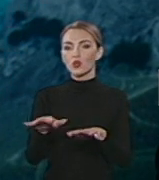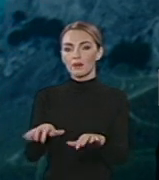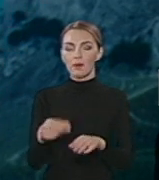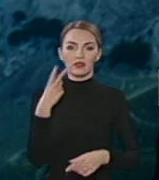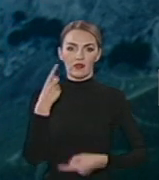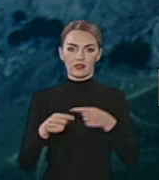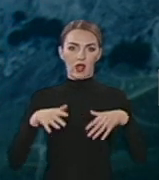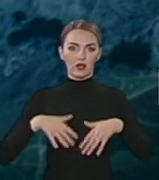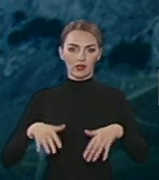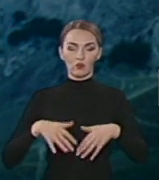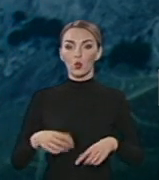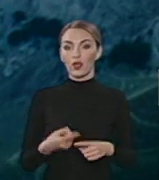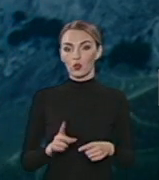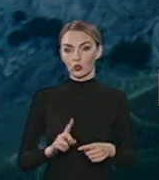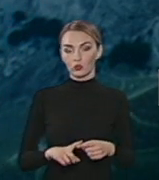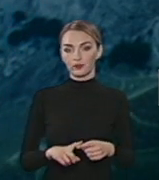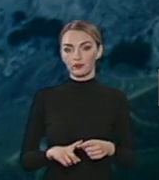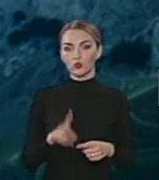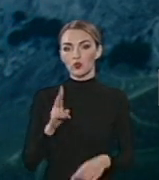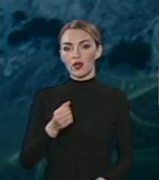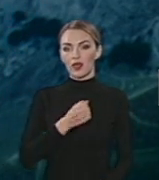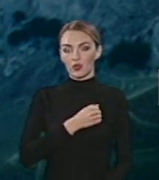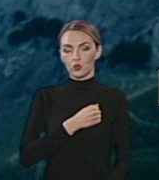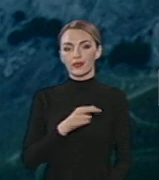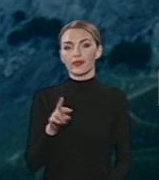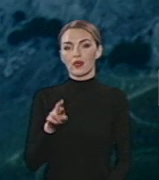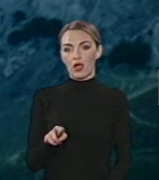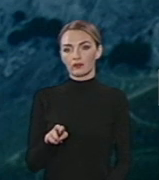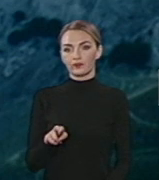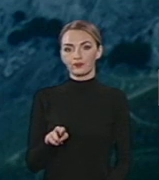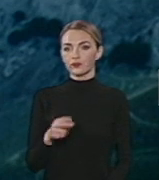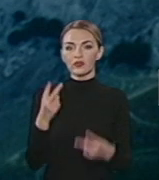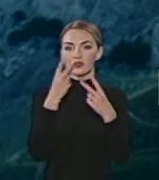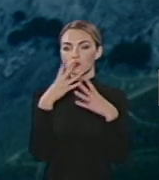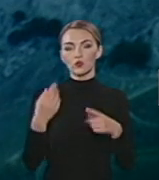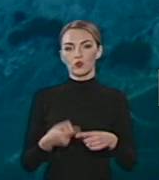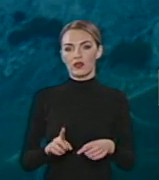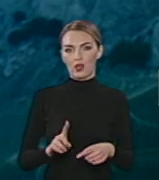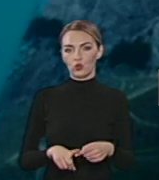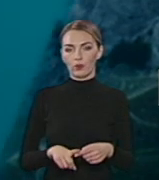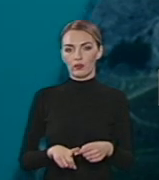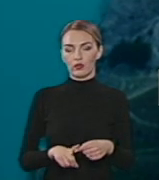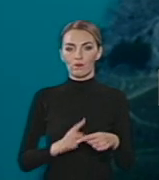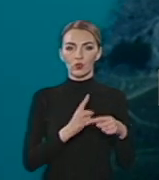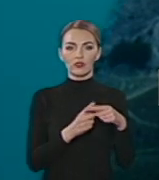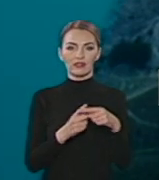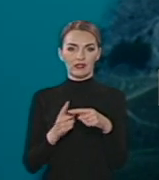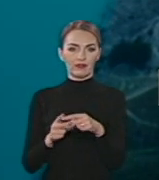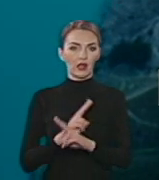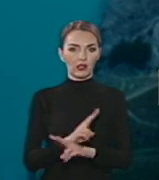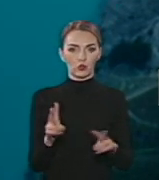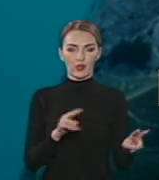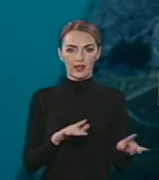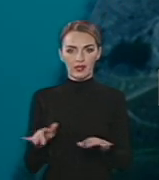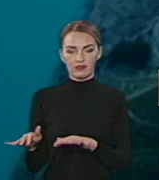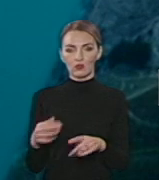Крым. Поэтому, к сожалению, я не вижу в этом позитивных каких-то